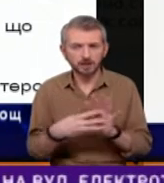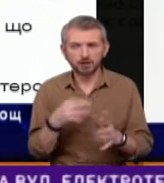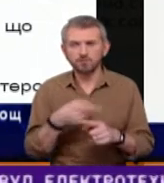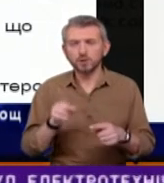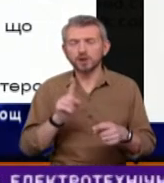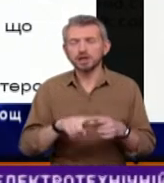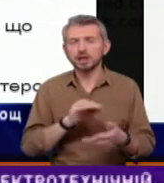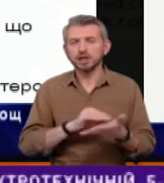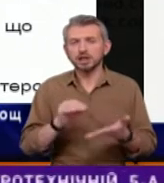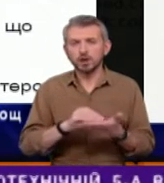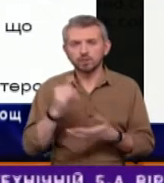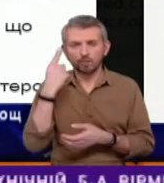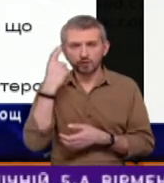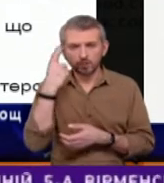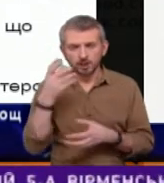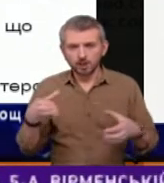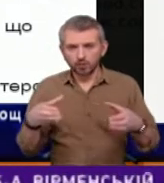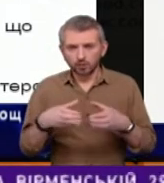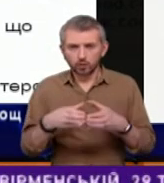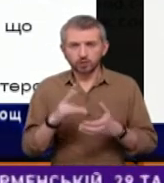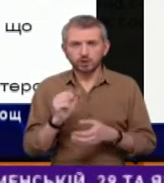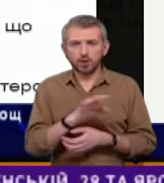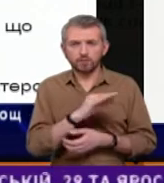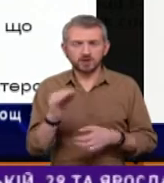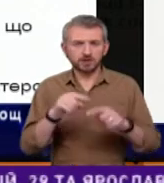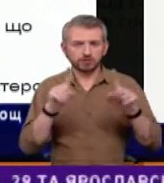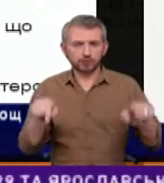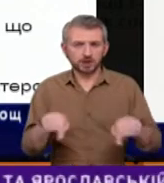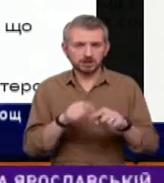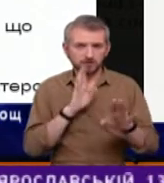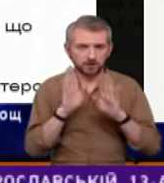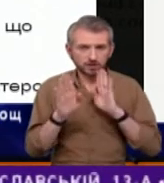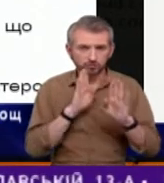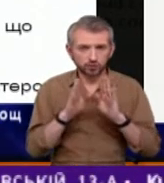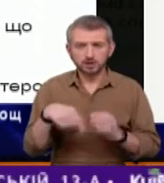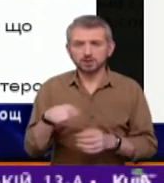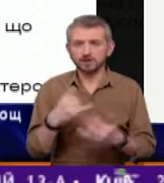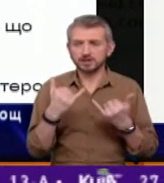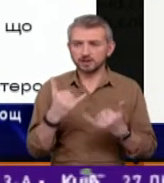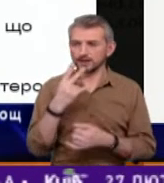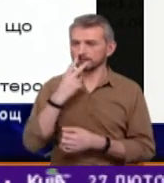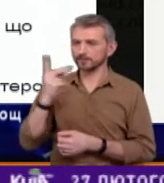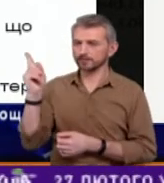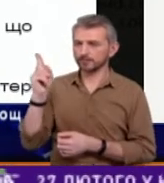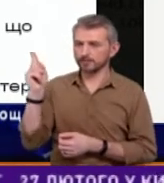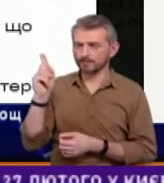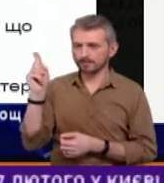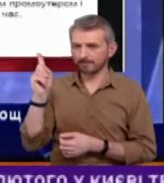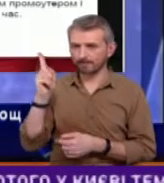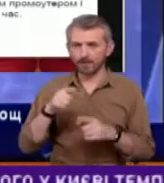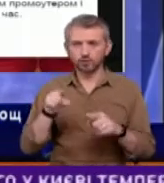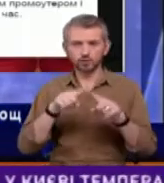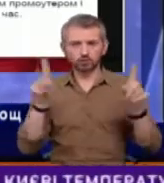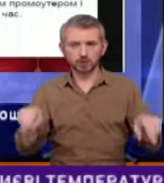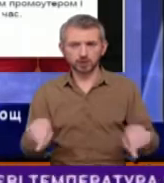це йдеться у повідомленні гурту на офіційній сторінці в Фейсбуці. От ви зараз бачите цю